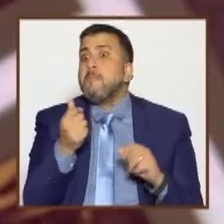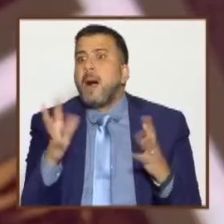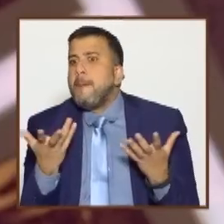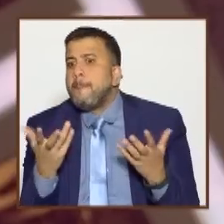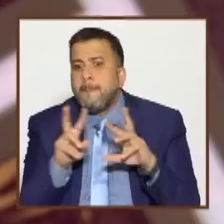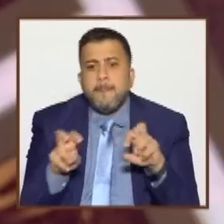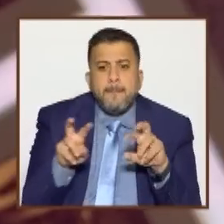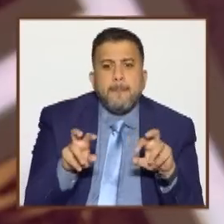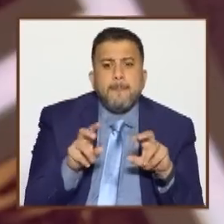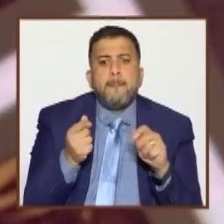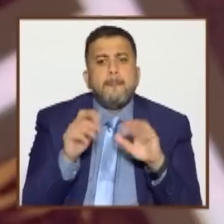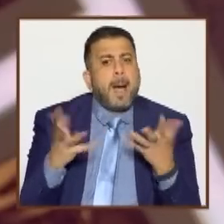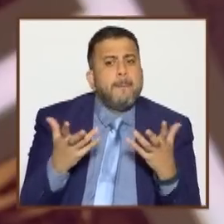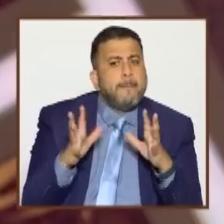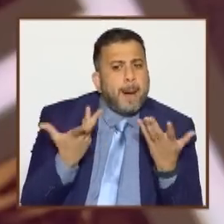من الفضول، خاصة